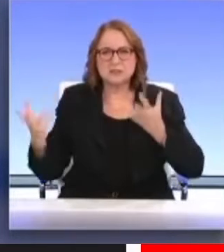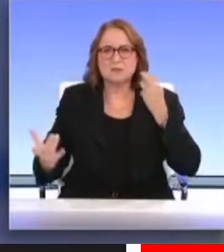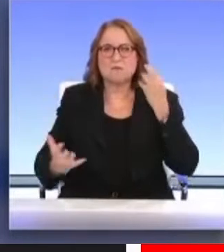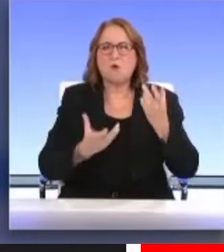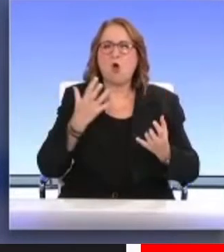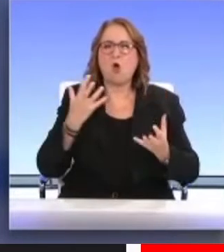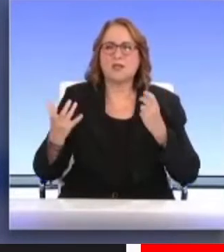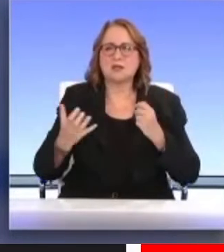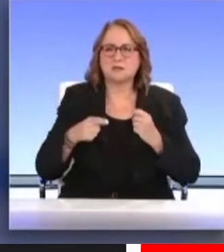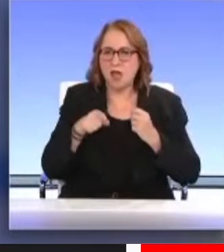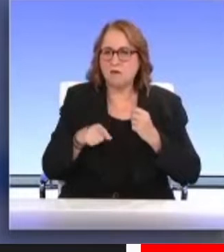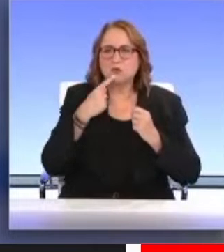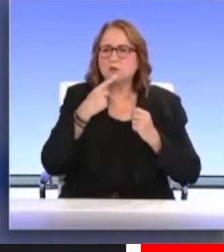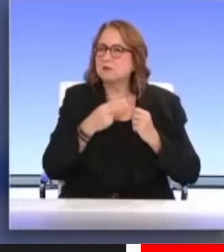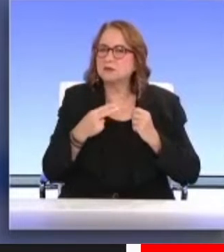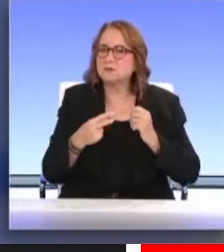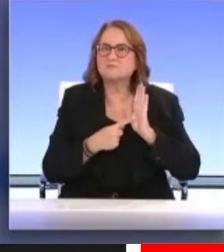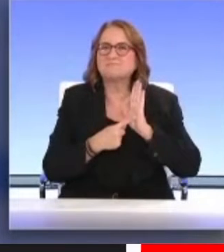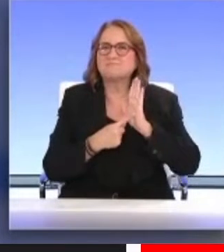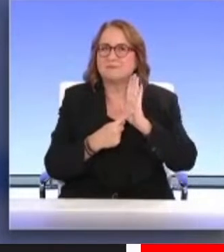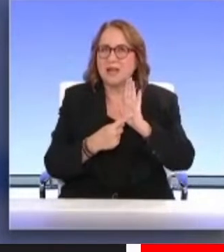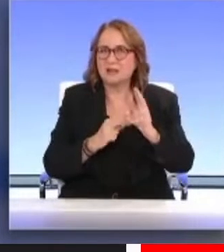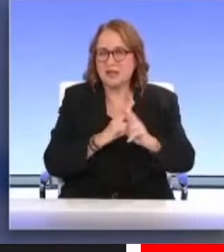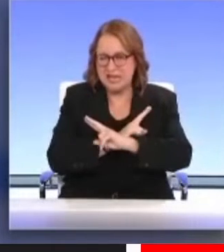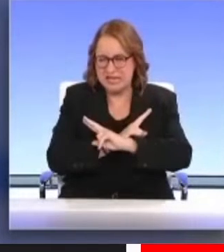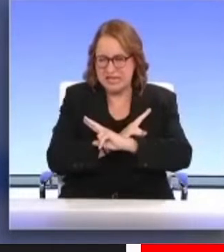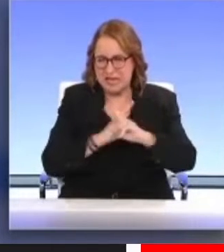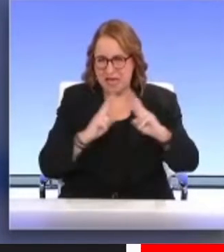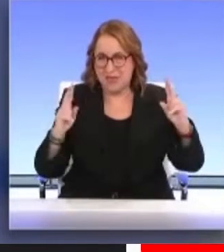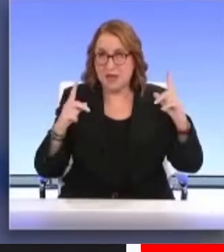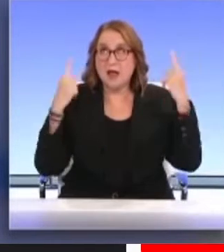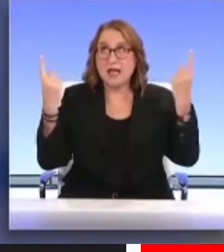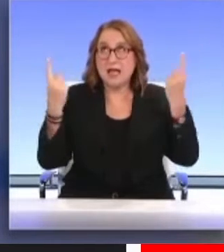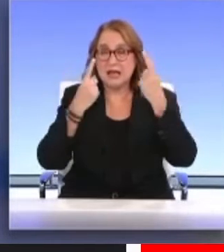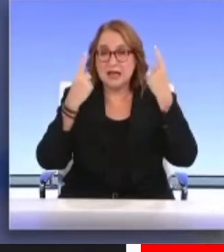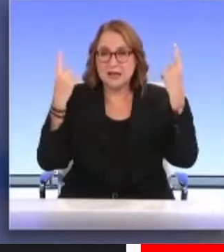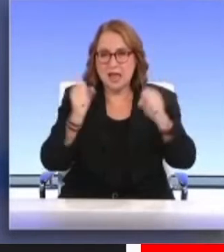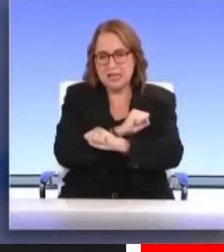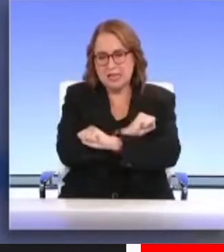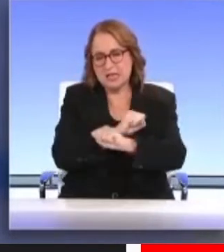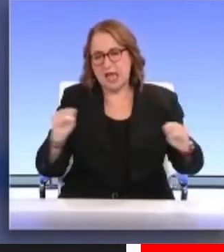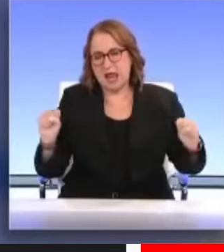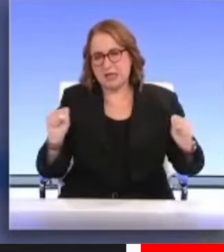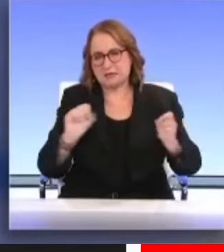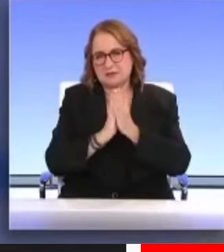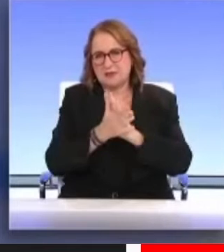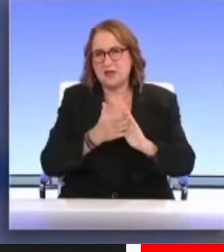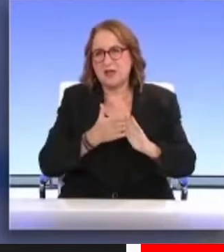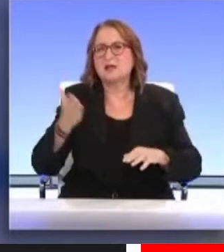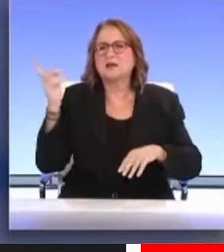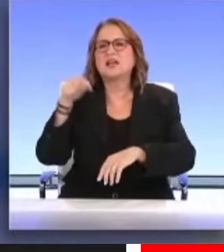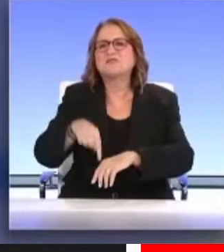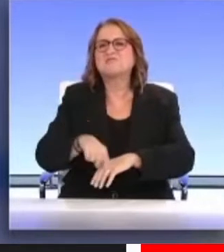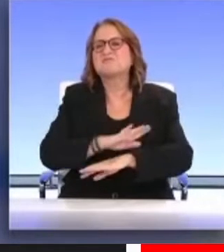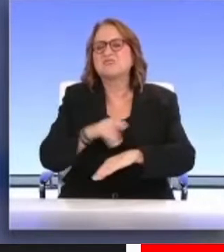συναγερμού ότι αυτή αποβιβάστηκε ήδη στις ακτές μας. Και καθώς ο κίνδυνος είναι κοινός, κοινή θα πρέπει